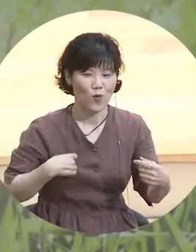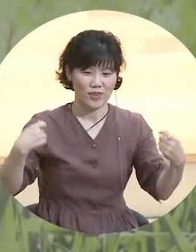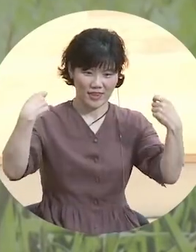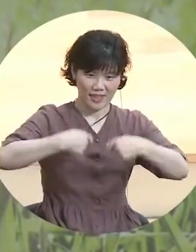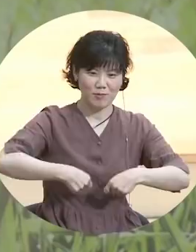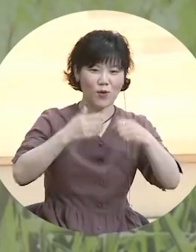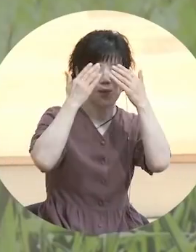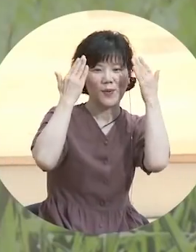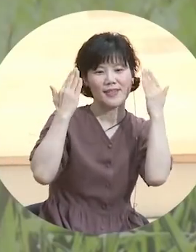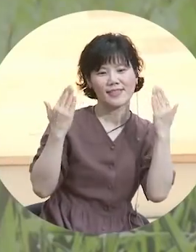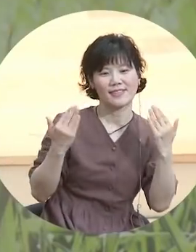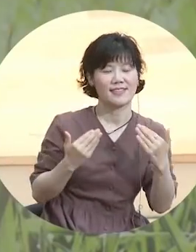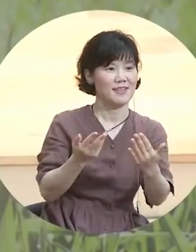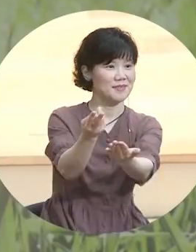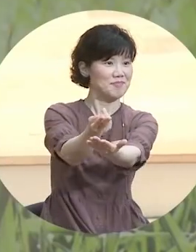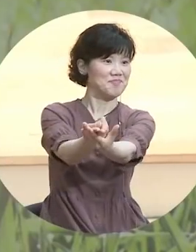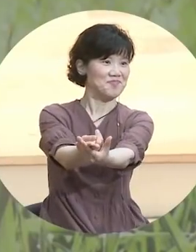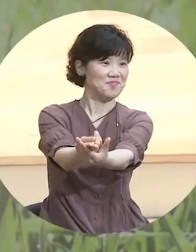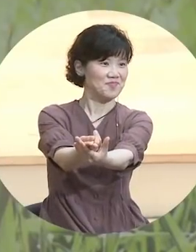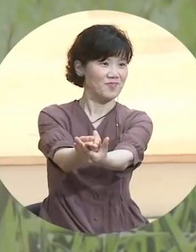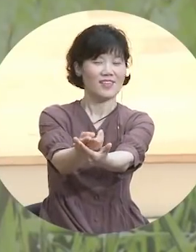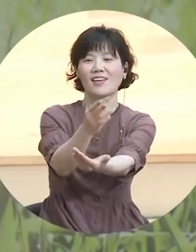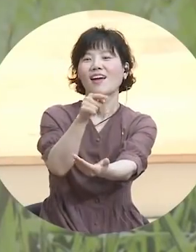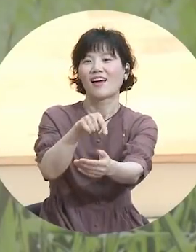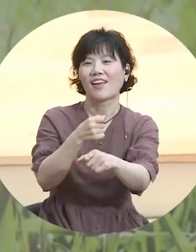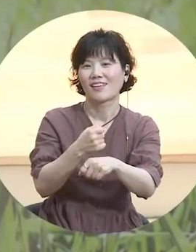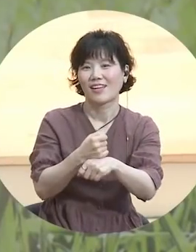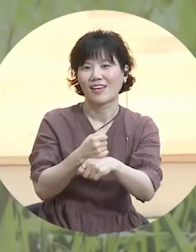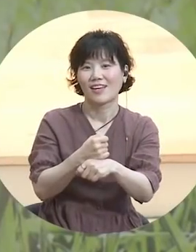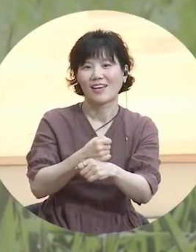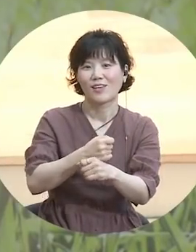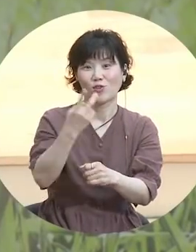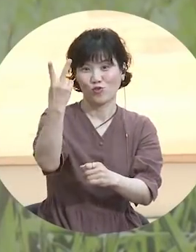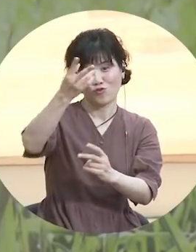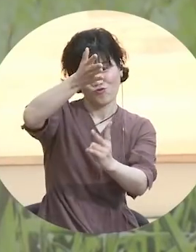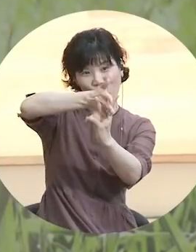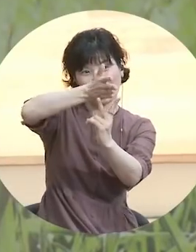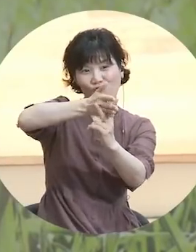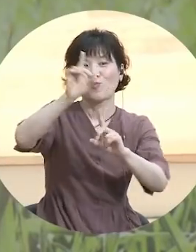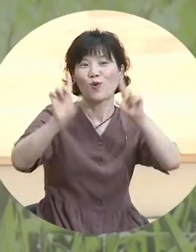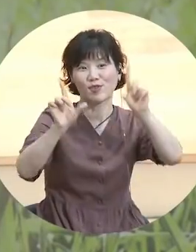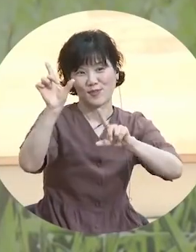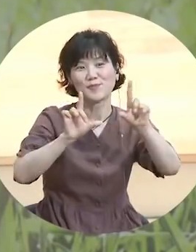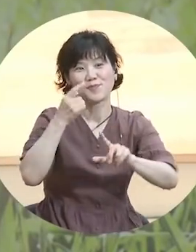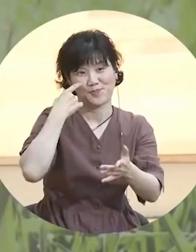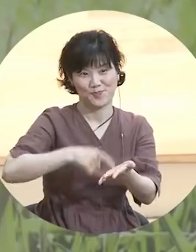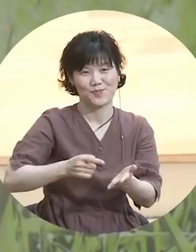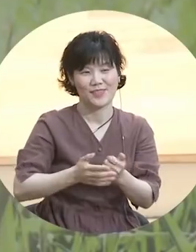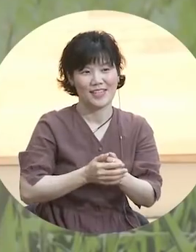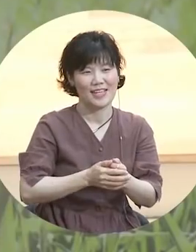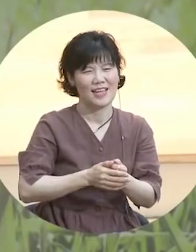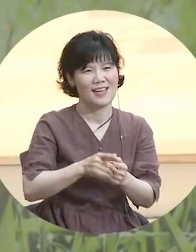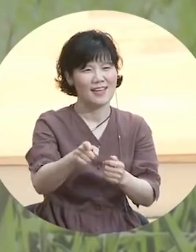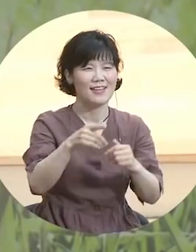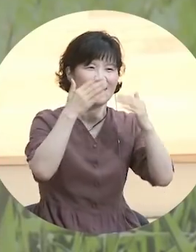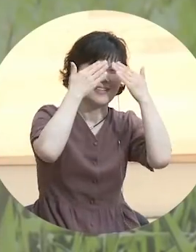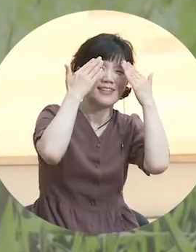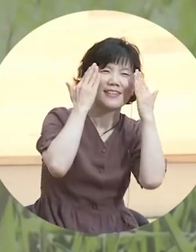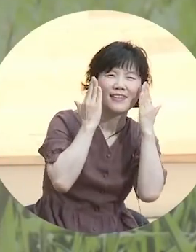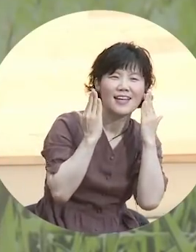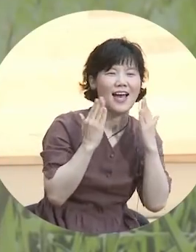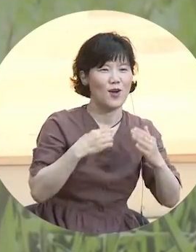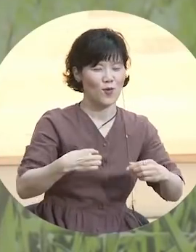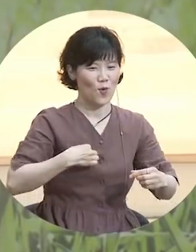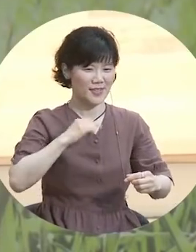거예요. 그런데 정확하게 둘로 나눠집니다. 어떻게 나눠지느냐? 아무리 장의사에서 화장을 사진